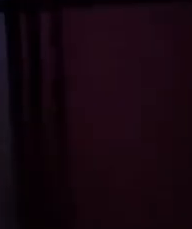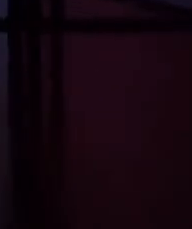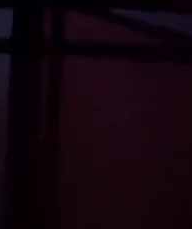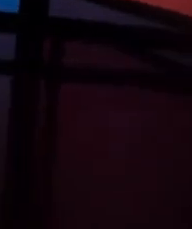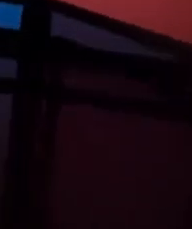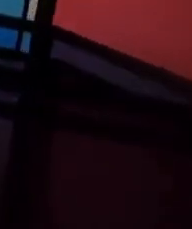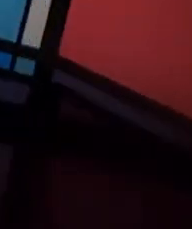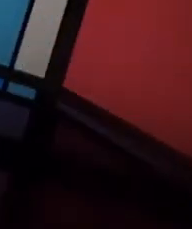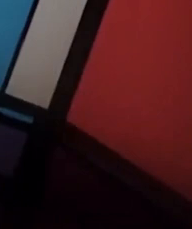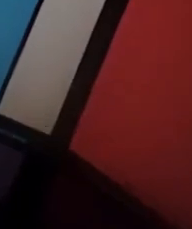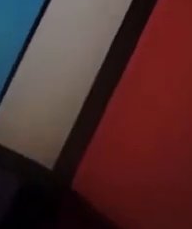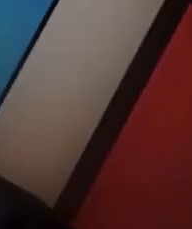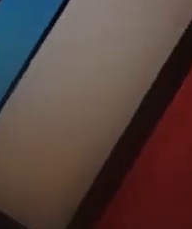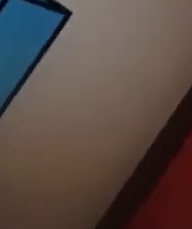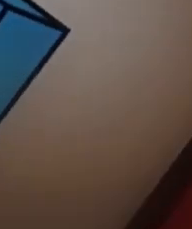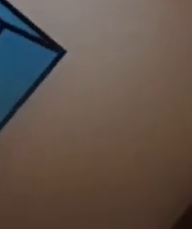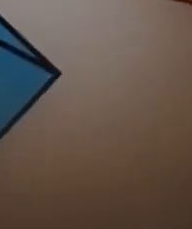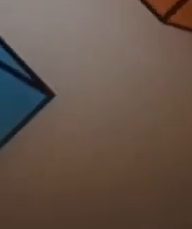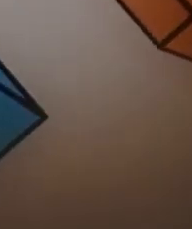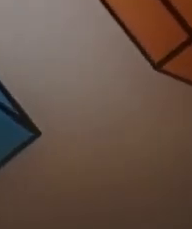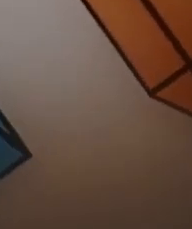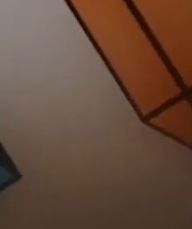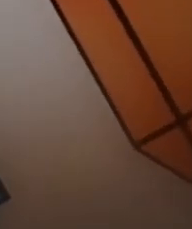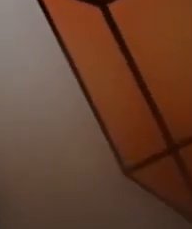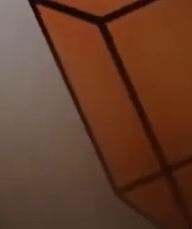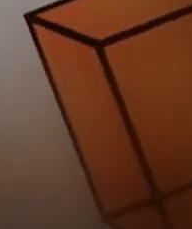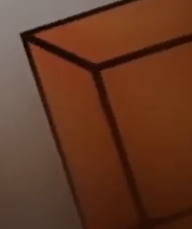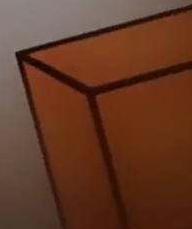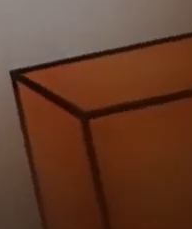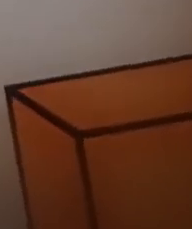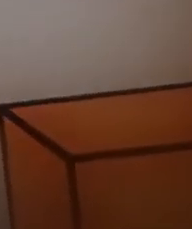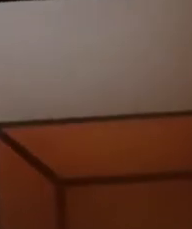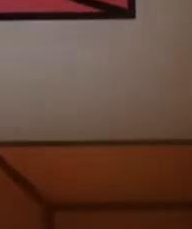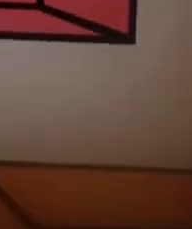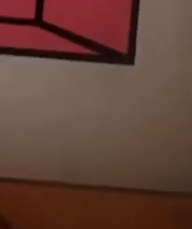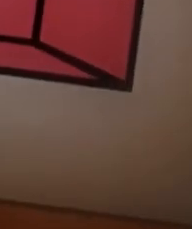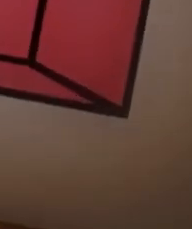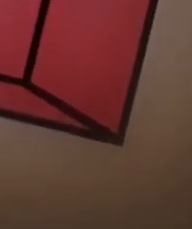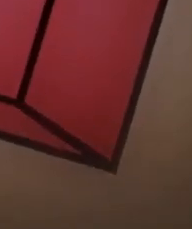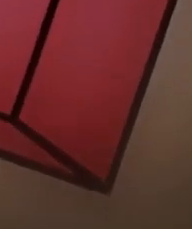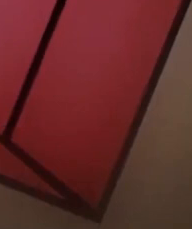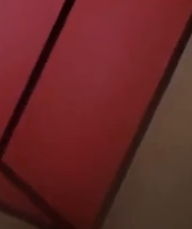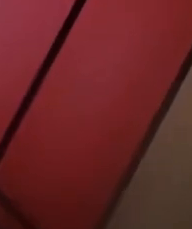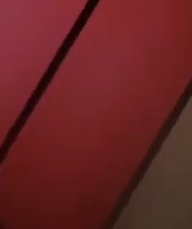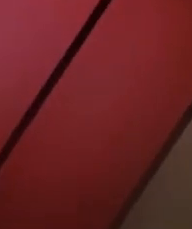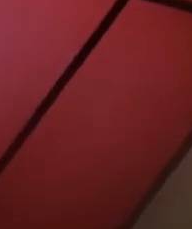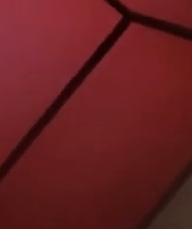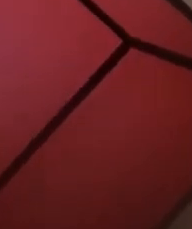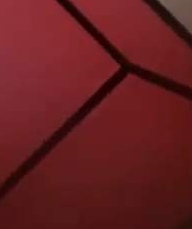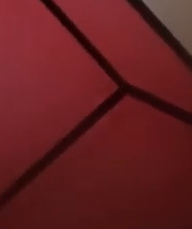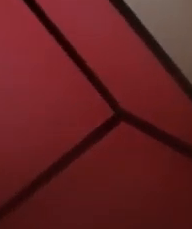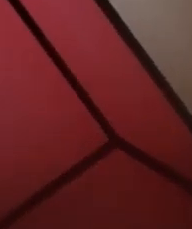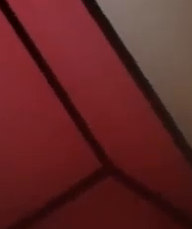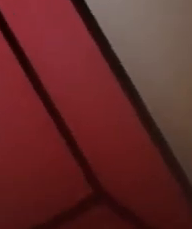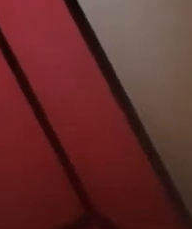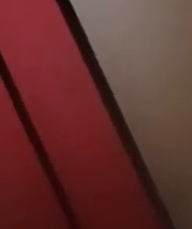Syaikh satu Tata Tata Tata nyanyi